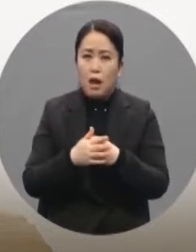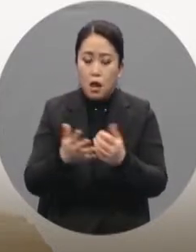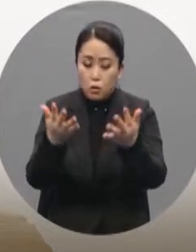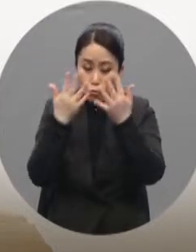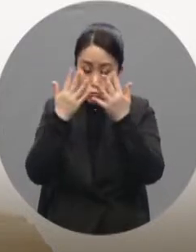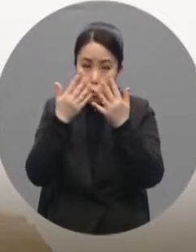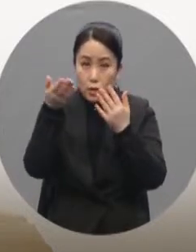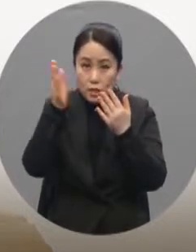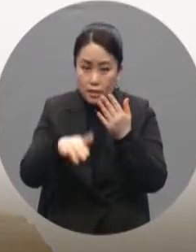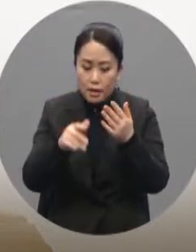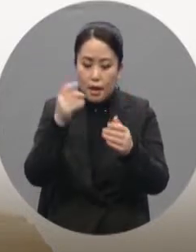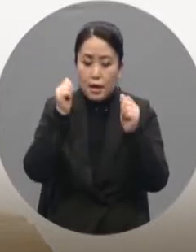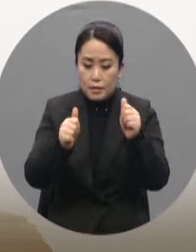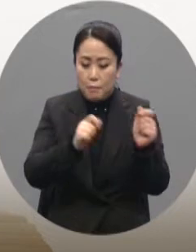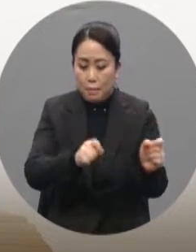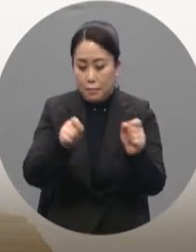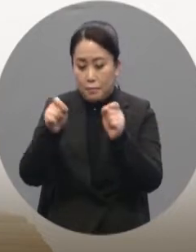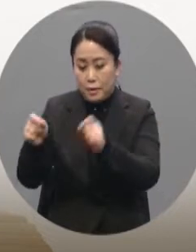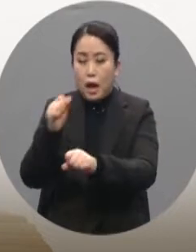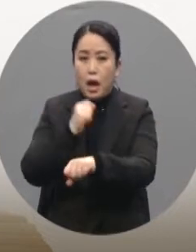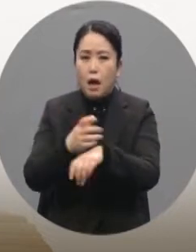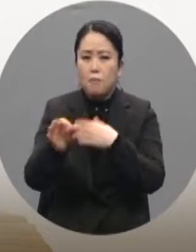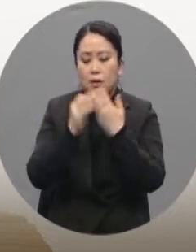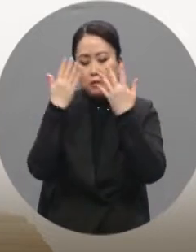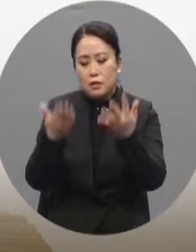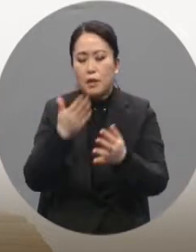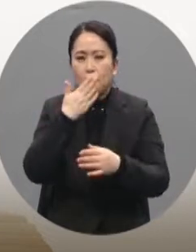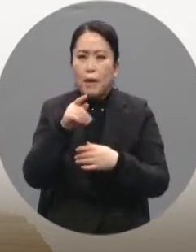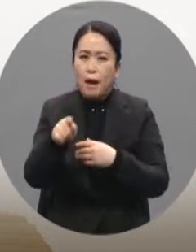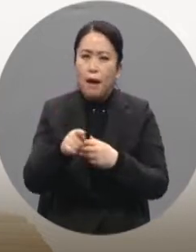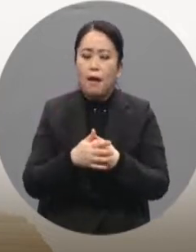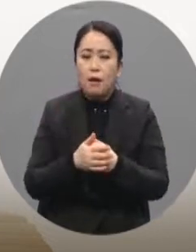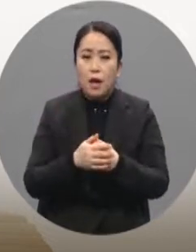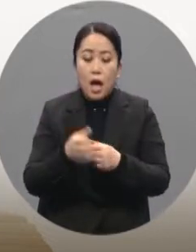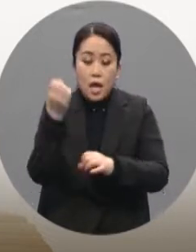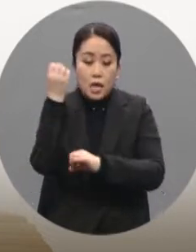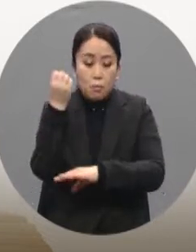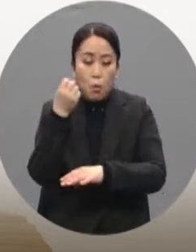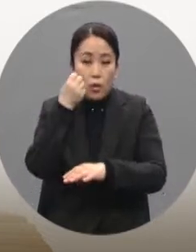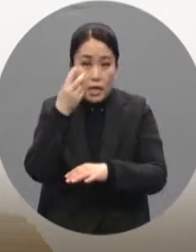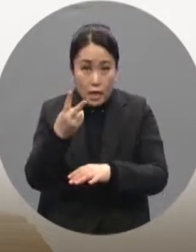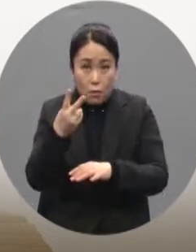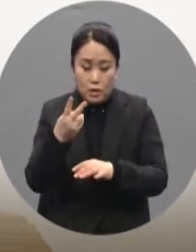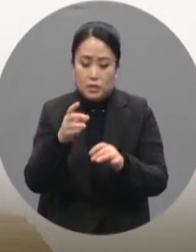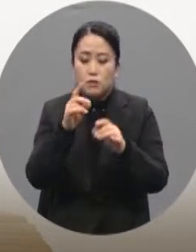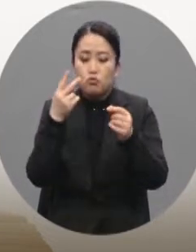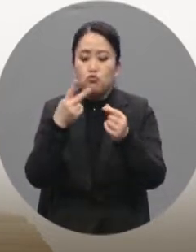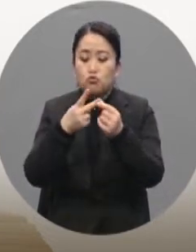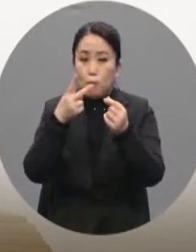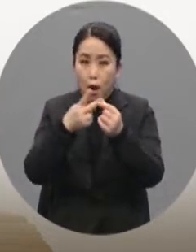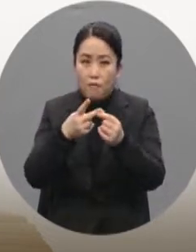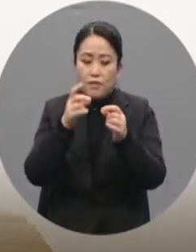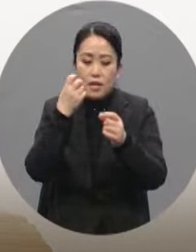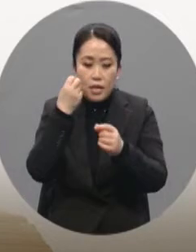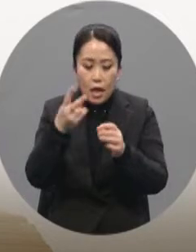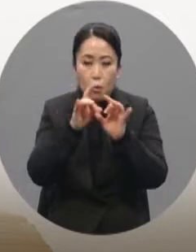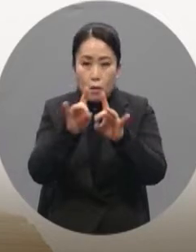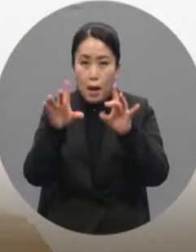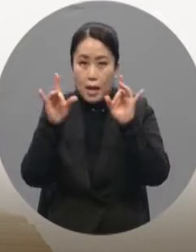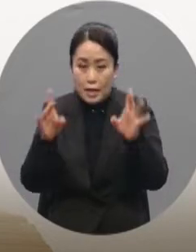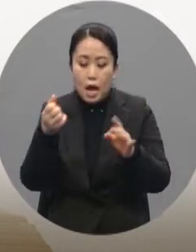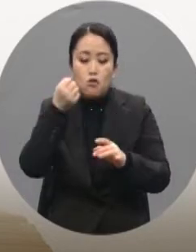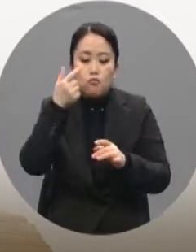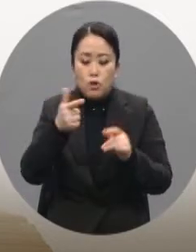있습니다. 항소심 재판부는 피고인의 구속 기간을 기본 2개월에서 2개월씩 2차례, 6개월까지 연장할 수